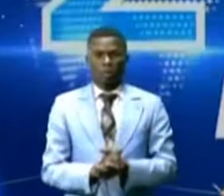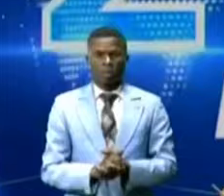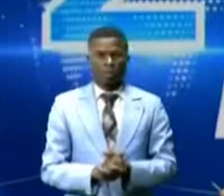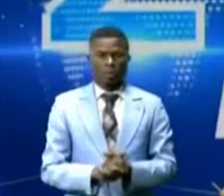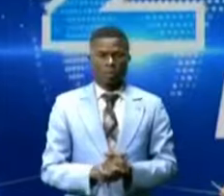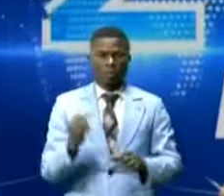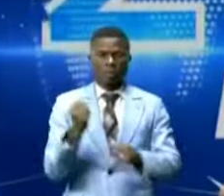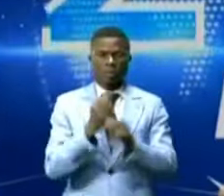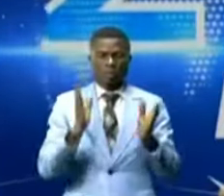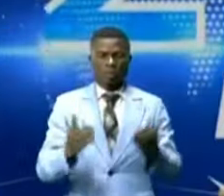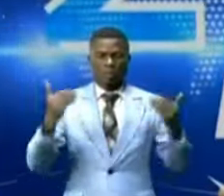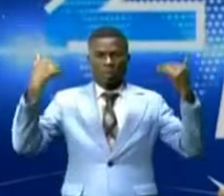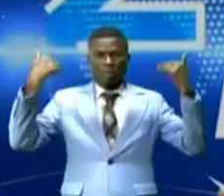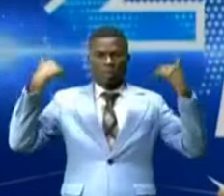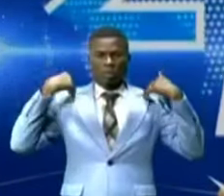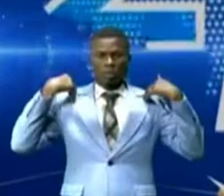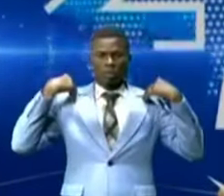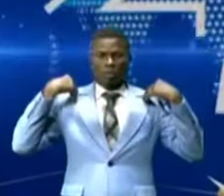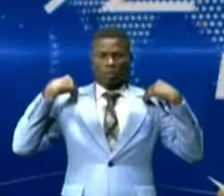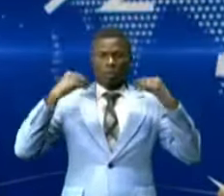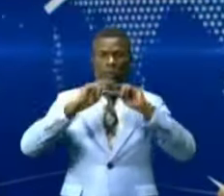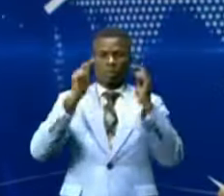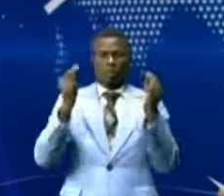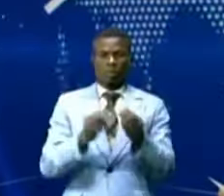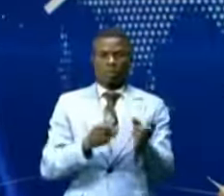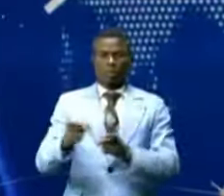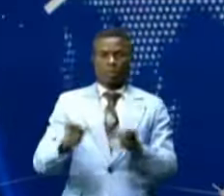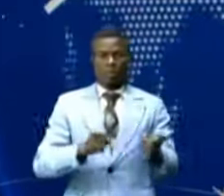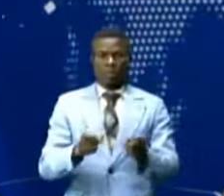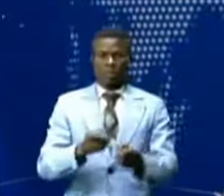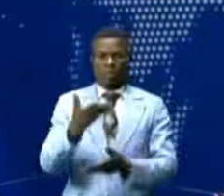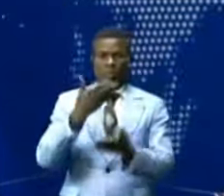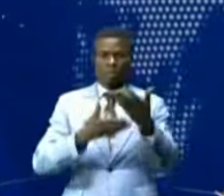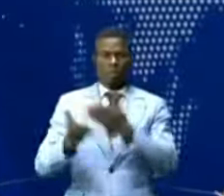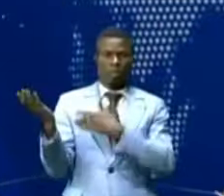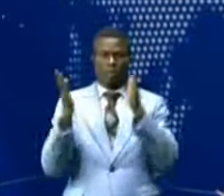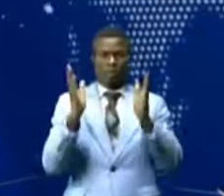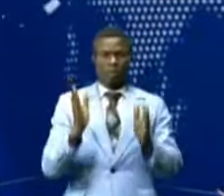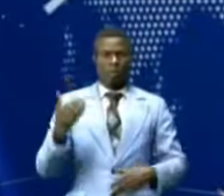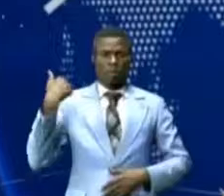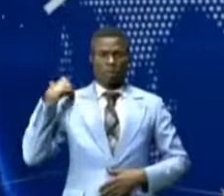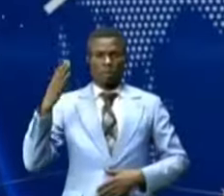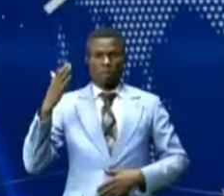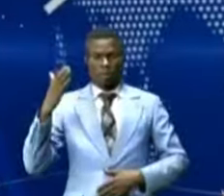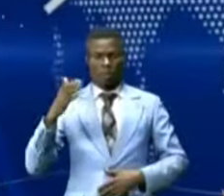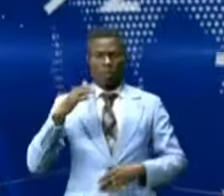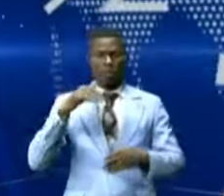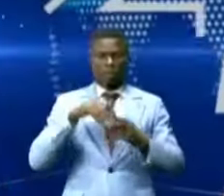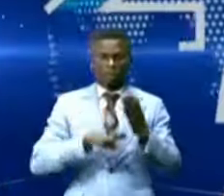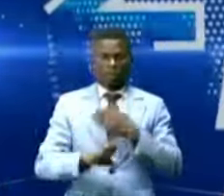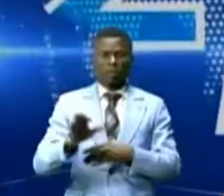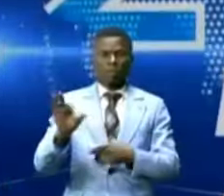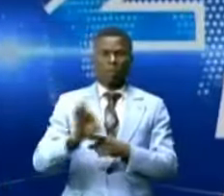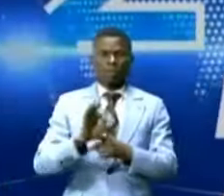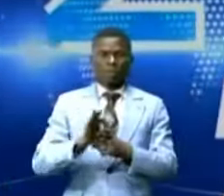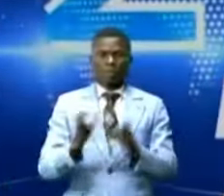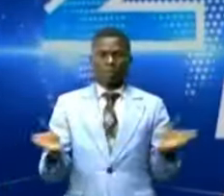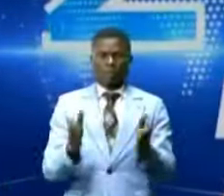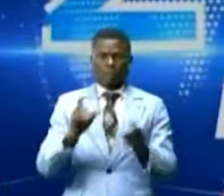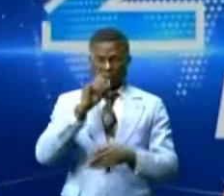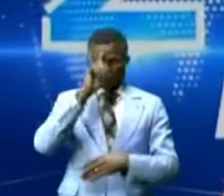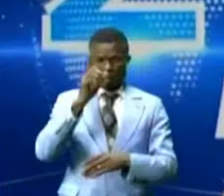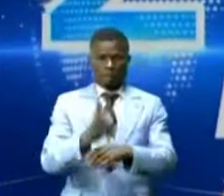Les agents et cadres de la cellule de gestion de passation des marchés publics sont à l'école. Ils renforcent leur